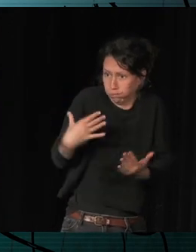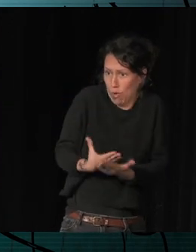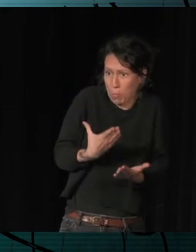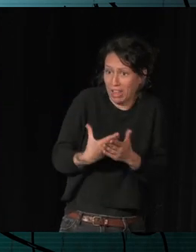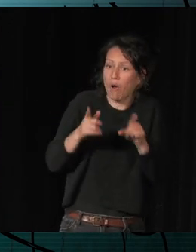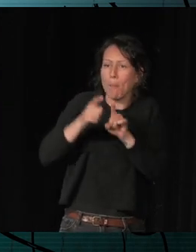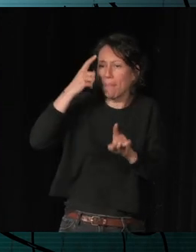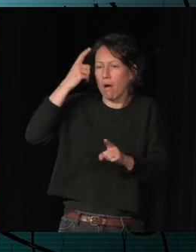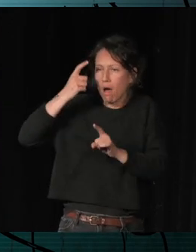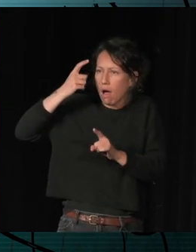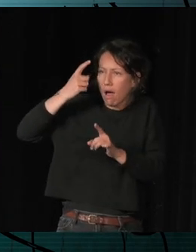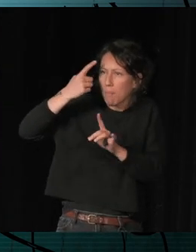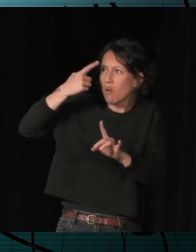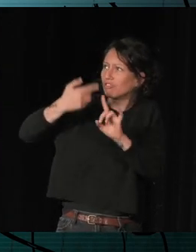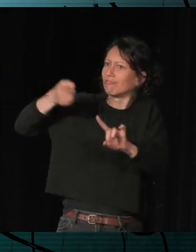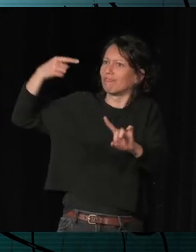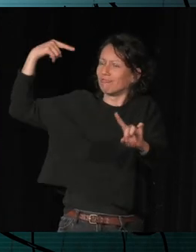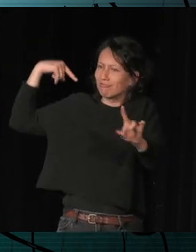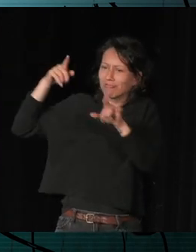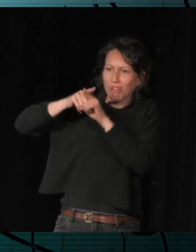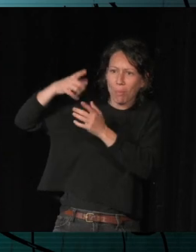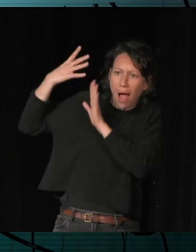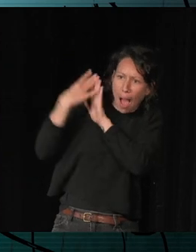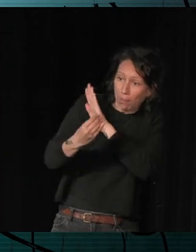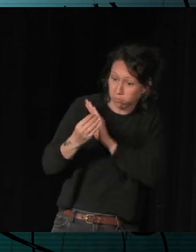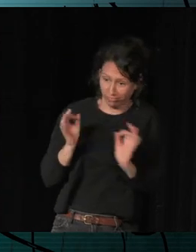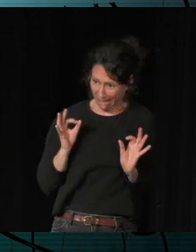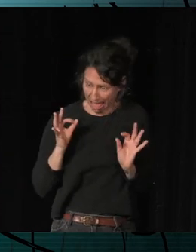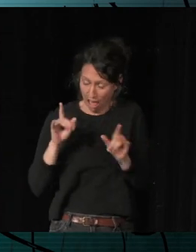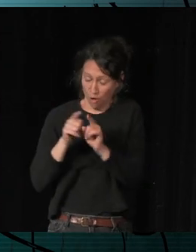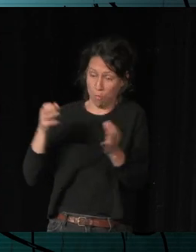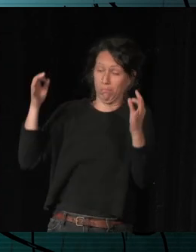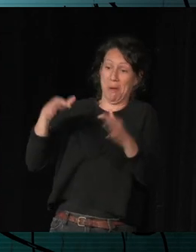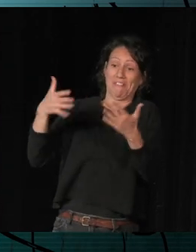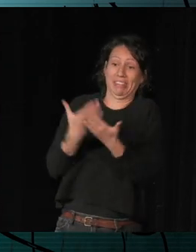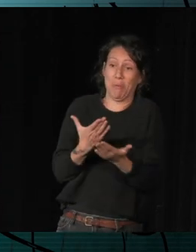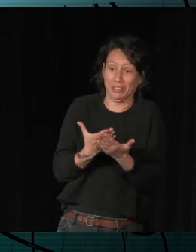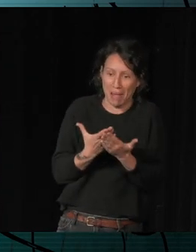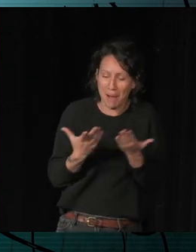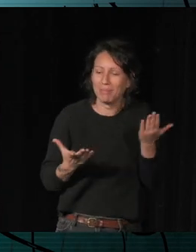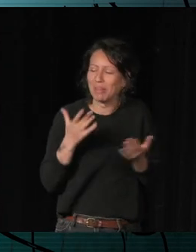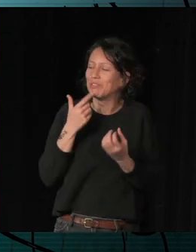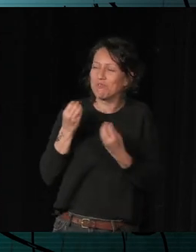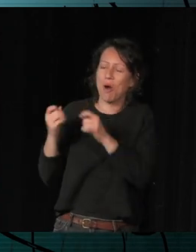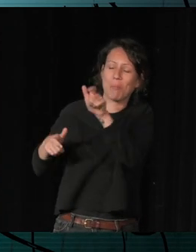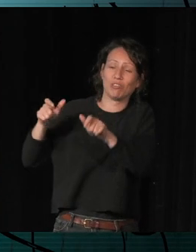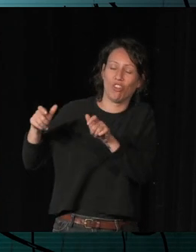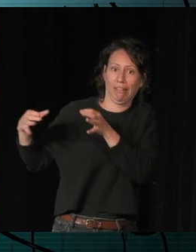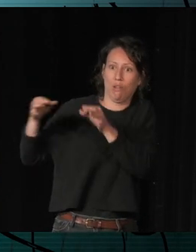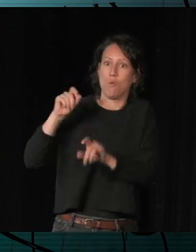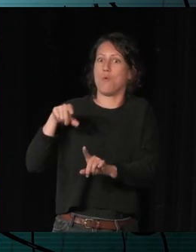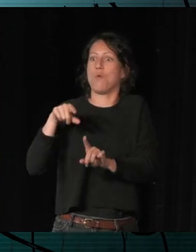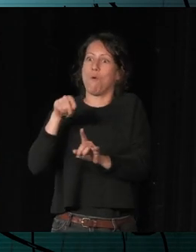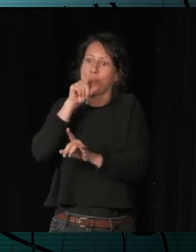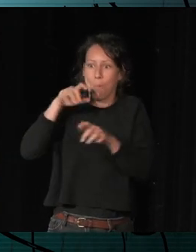modélisé avec l'outil que j'avais fait pour modéliser les animation et donc voilà donc c'est pas beaucoup de gens parlent du poulet il était resté par économie de moyen quand